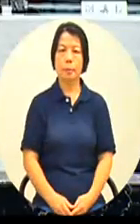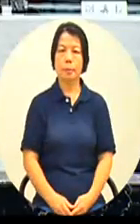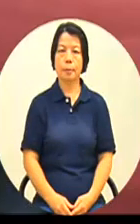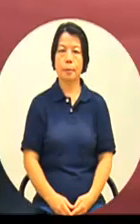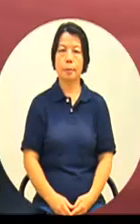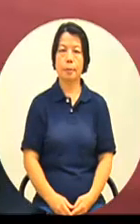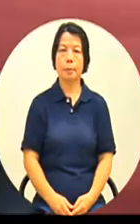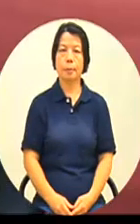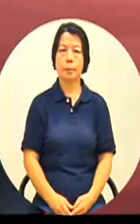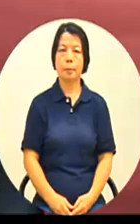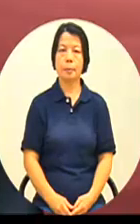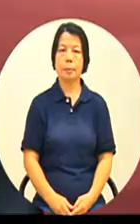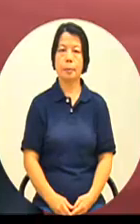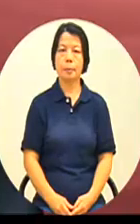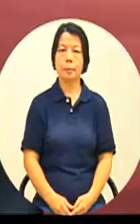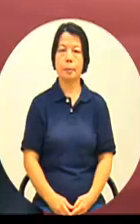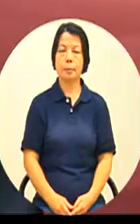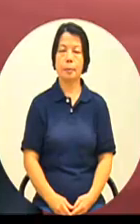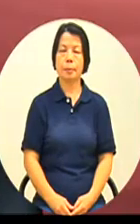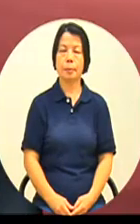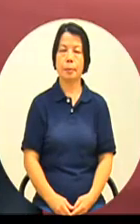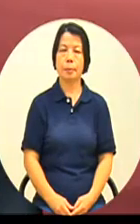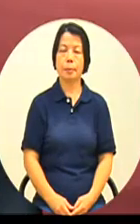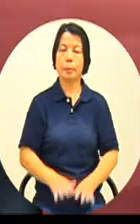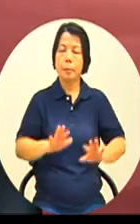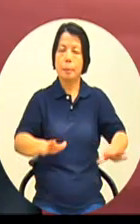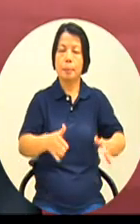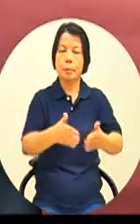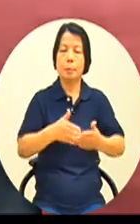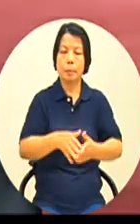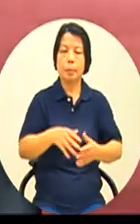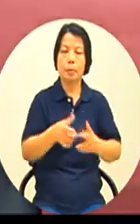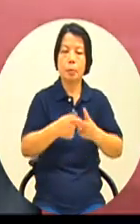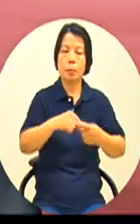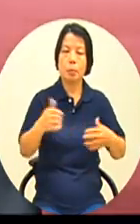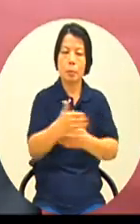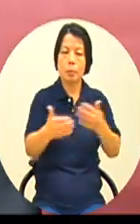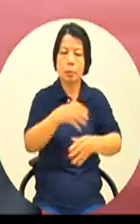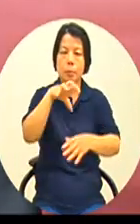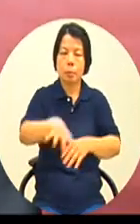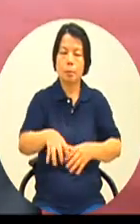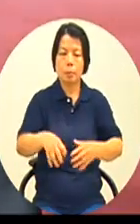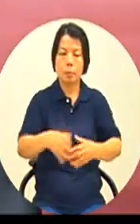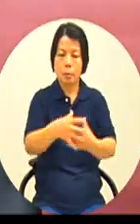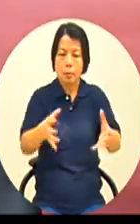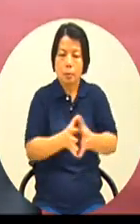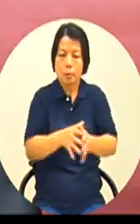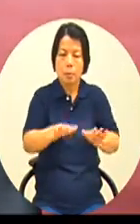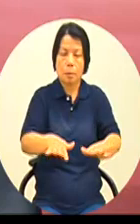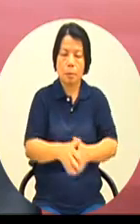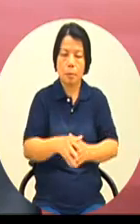好。今天。我要跟我们交通部门的团队，探讨